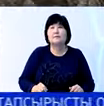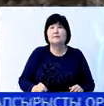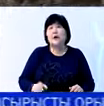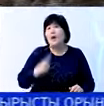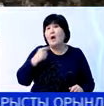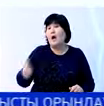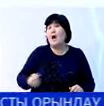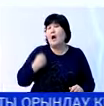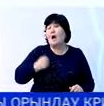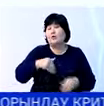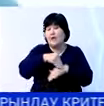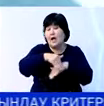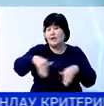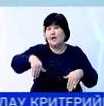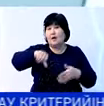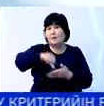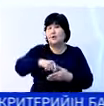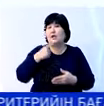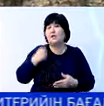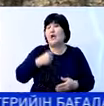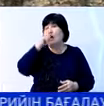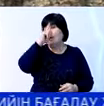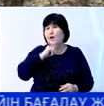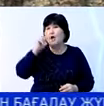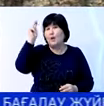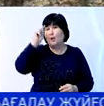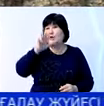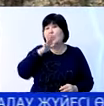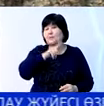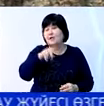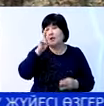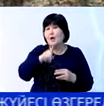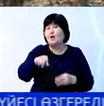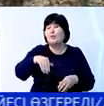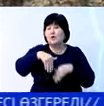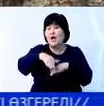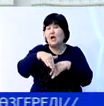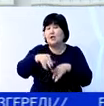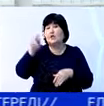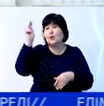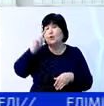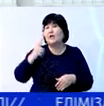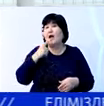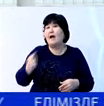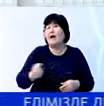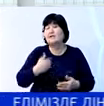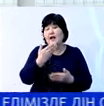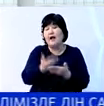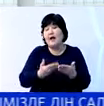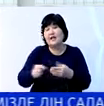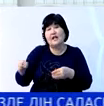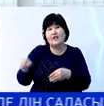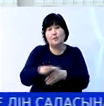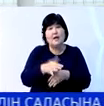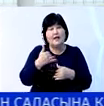Қаруын асынып, сап түзеген бұл сарбаздар бір ай оқу мерзімінен өткен. Бұған дейін саптық жүрісті үйреніп, әскери қағиданы меңгерді.